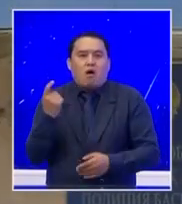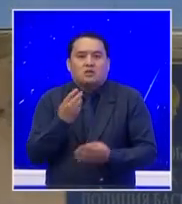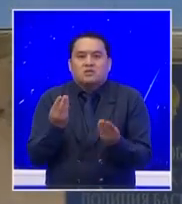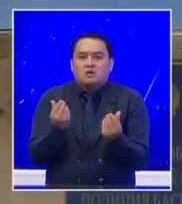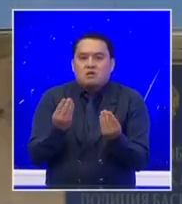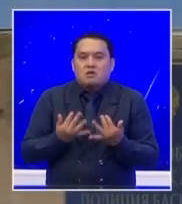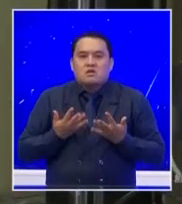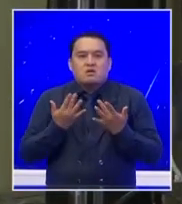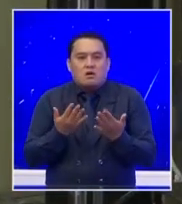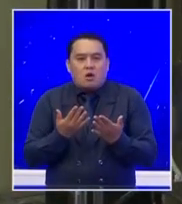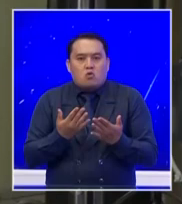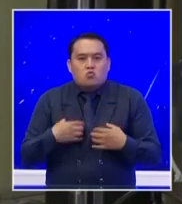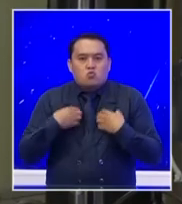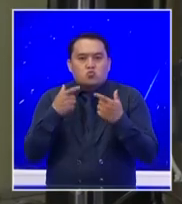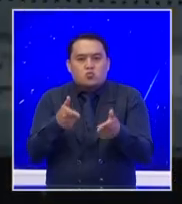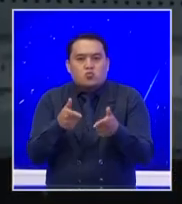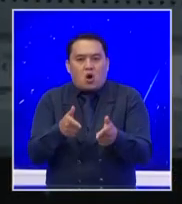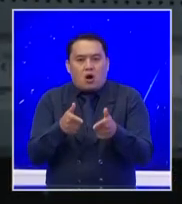деньги.